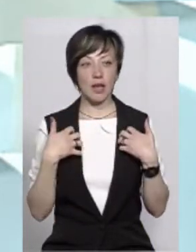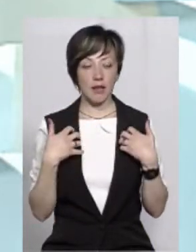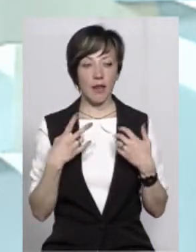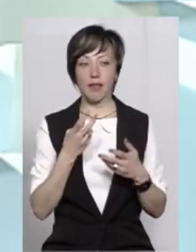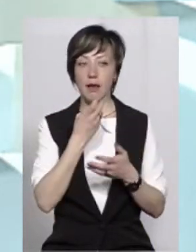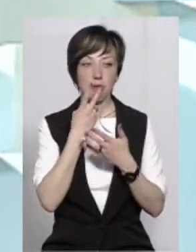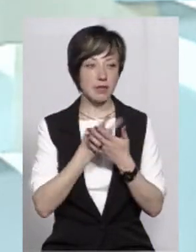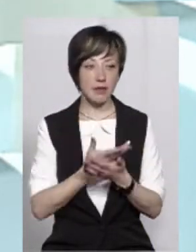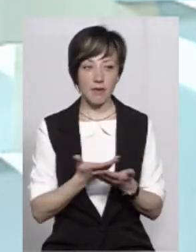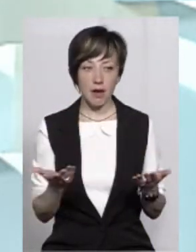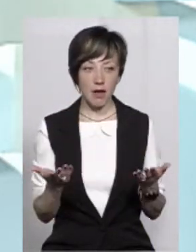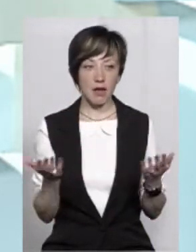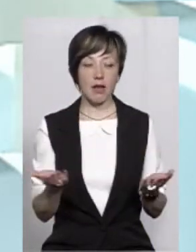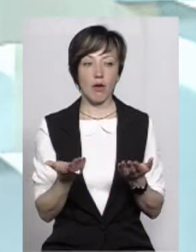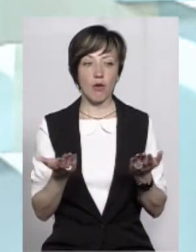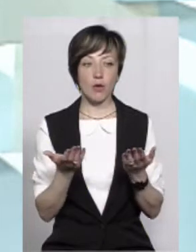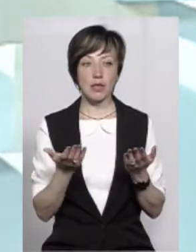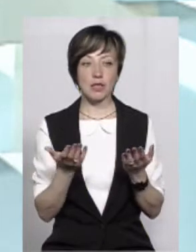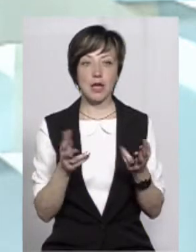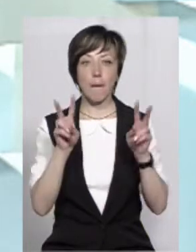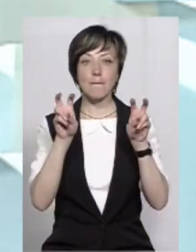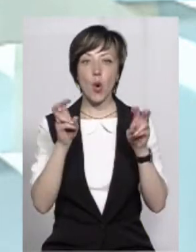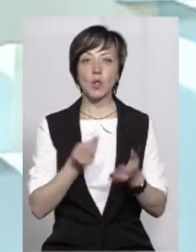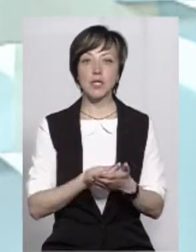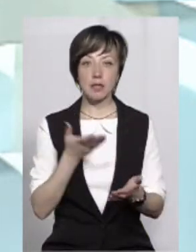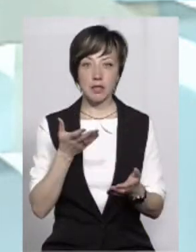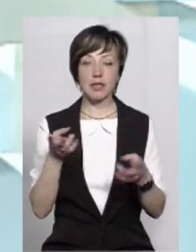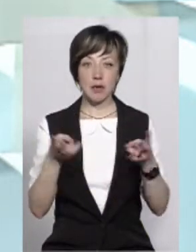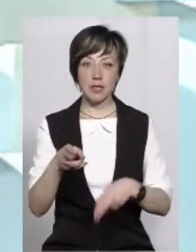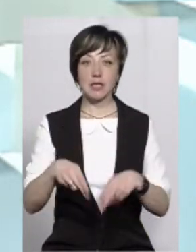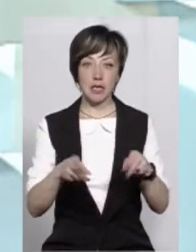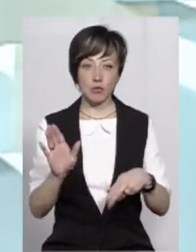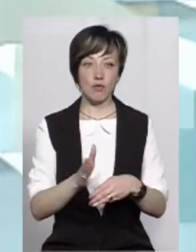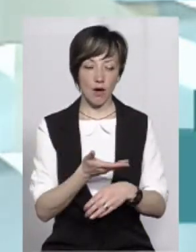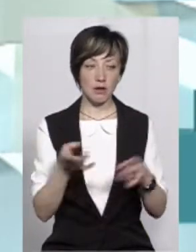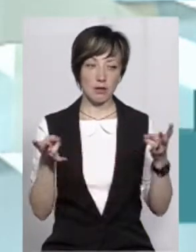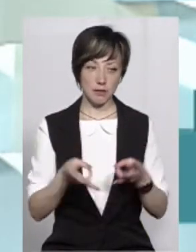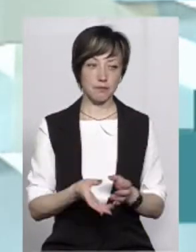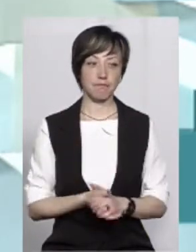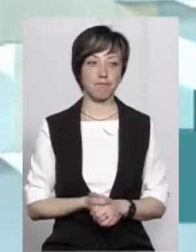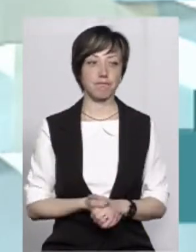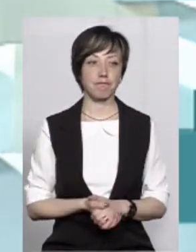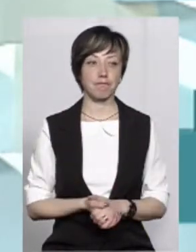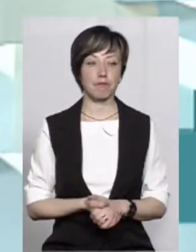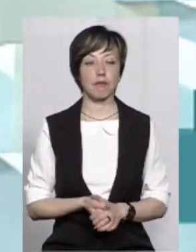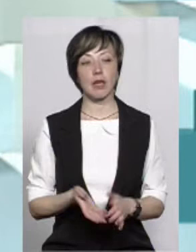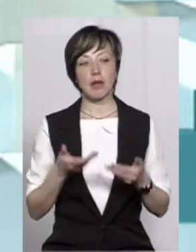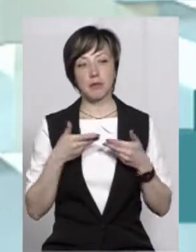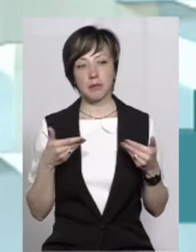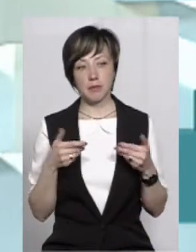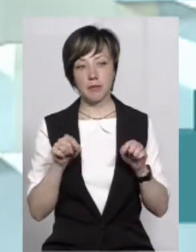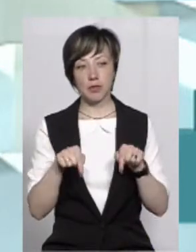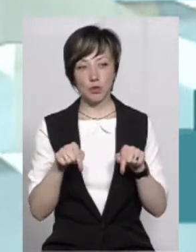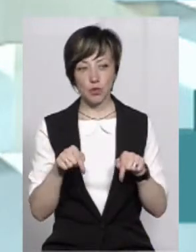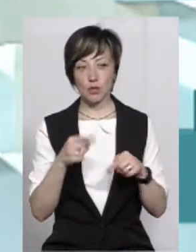не представляє якоїсь породної цінності, то її треба стерилізувати. Ми вже в сюжеті до